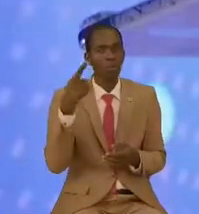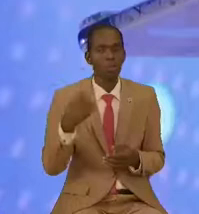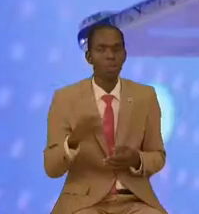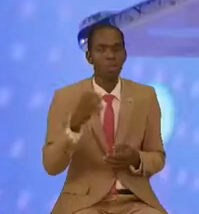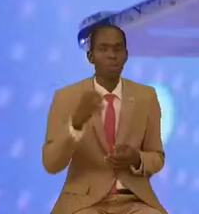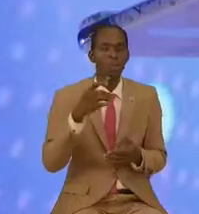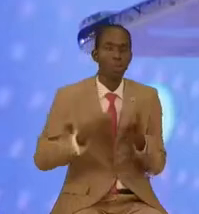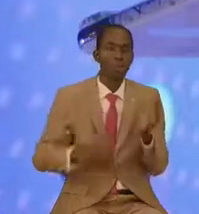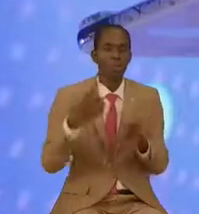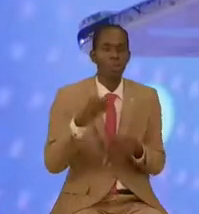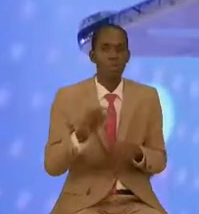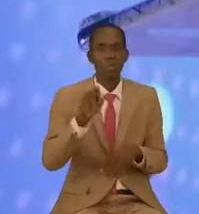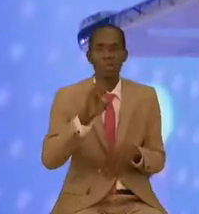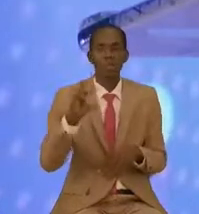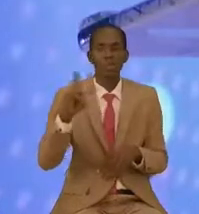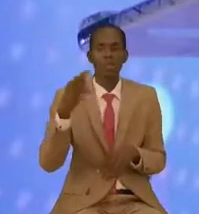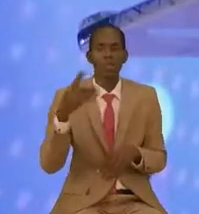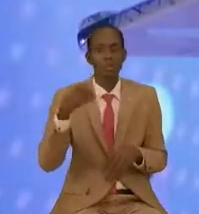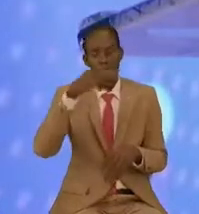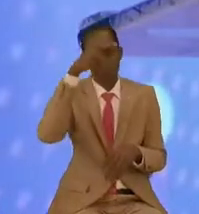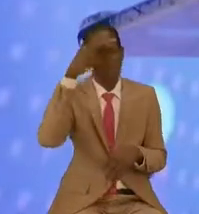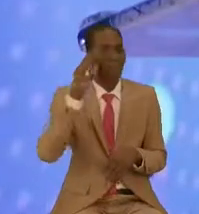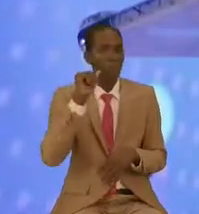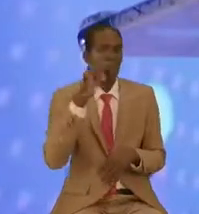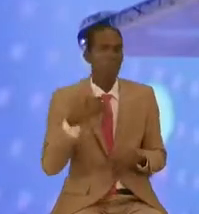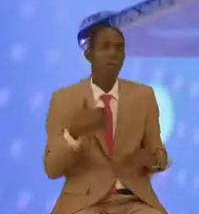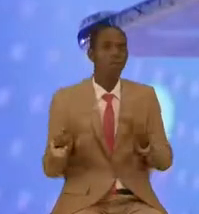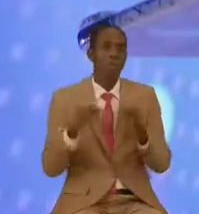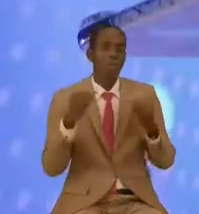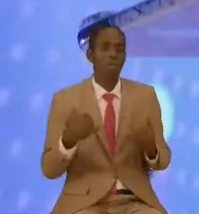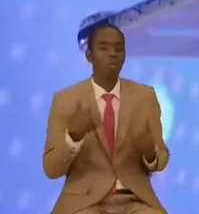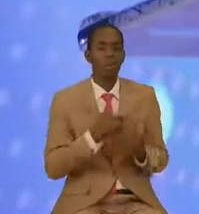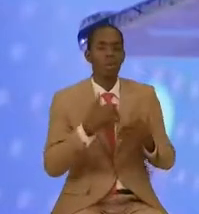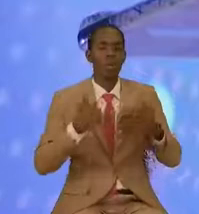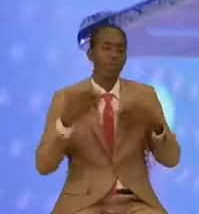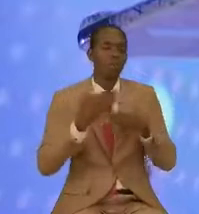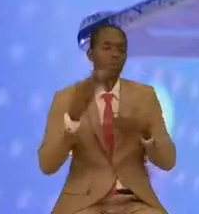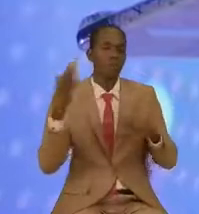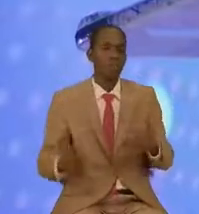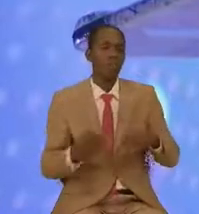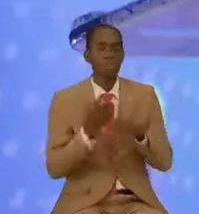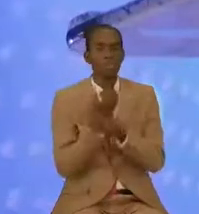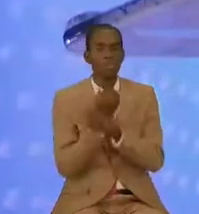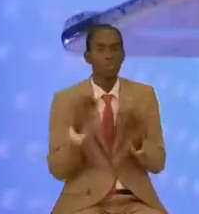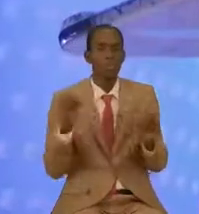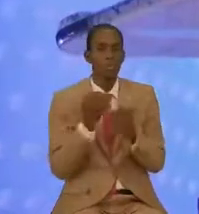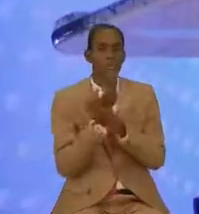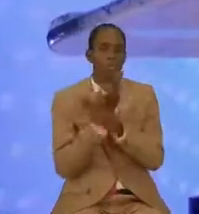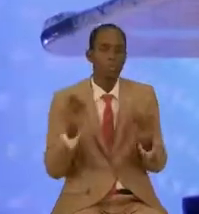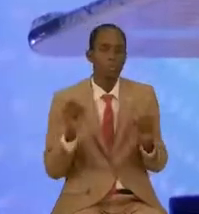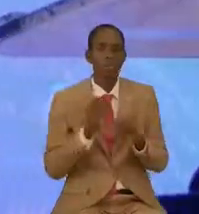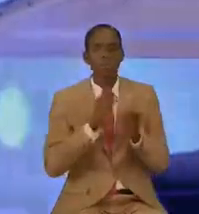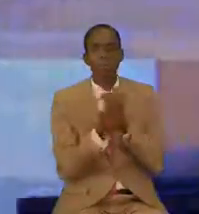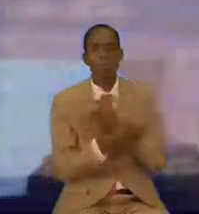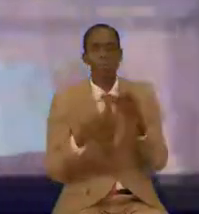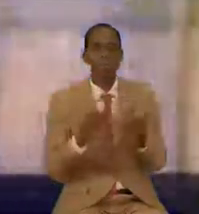de ce que le fruit de la Vierge a fait, nous avons maintenant le salut, la rédemption, un changement de vie. Nous sommes devenus une